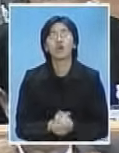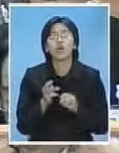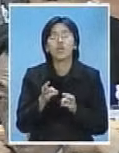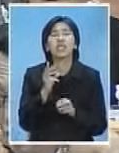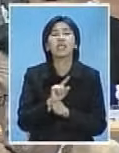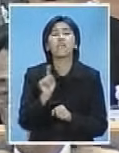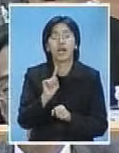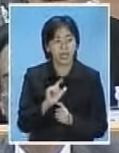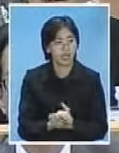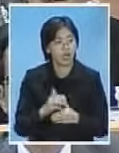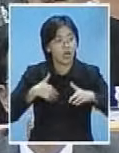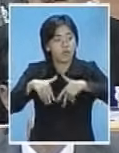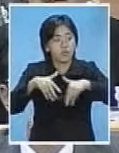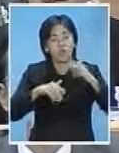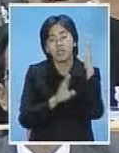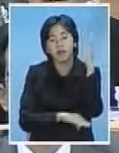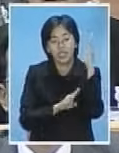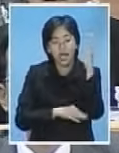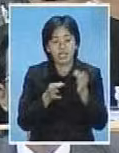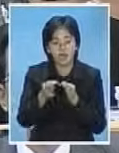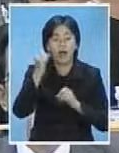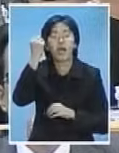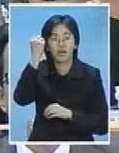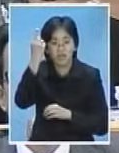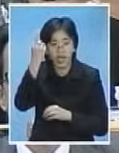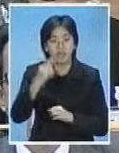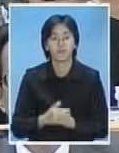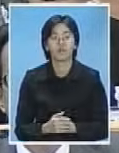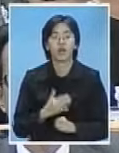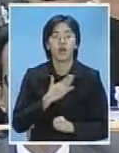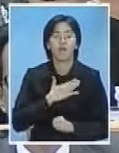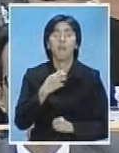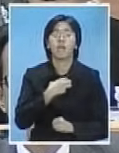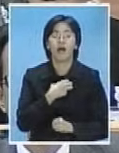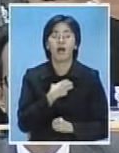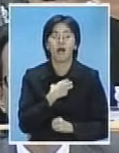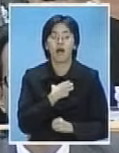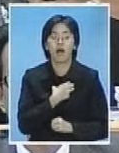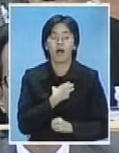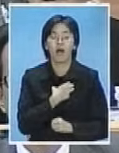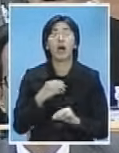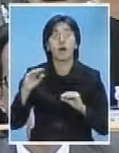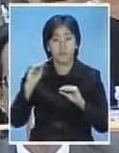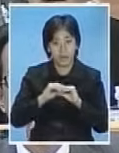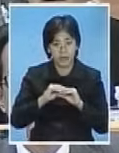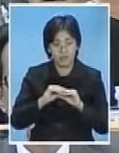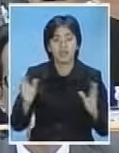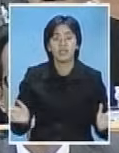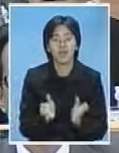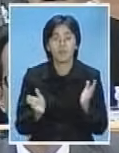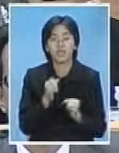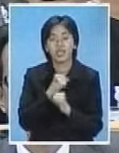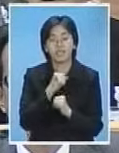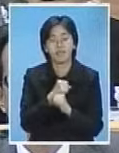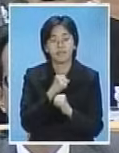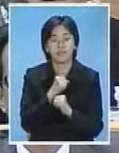ไรประชาชนในภาคใต้ก็จะได้เข้าใจเรื่องนี้และผมก็อยากจะเรียนเพิ่มเติมที่อยากสนับสนุนให้ทำ